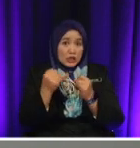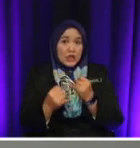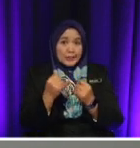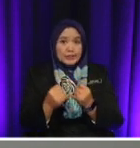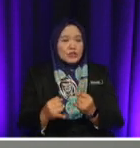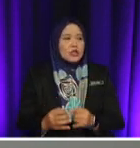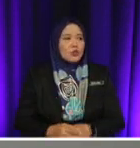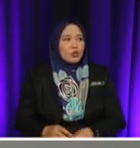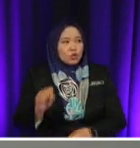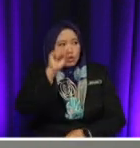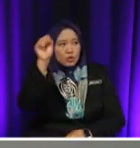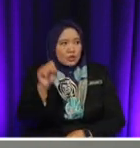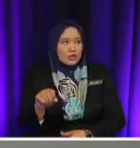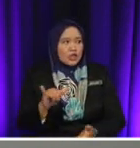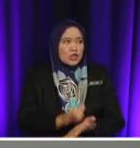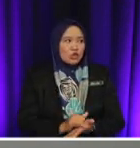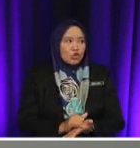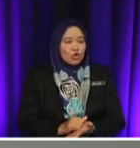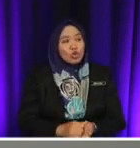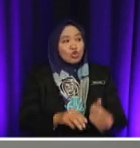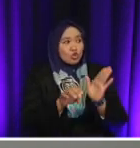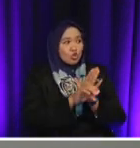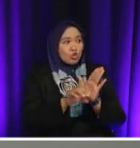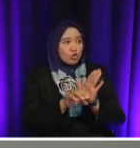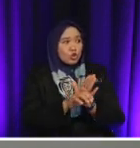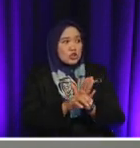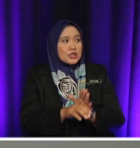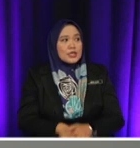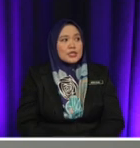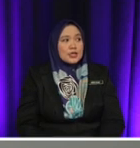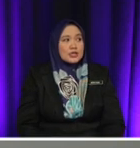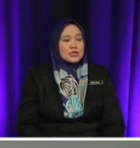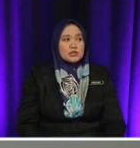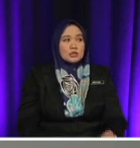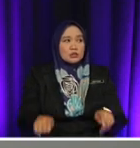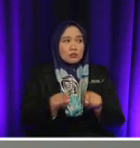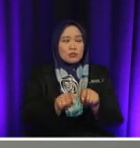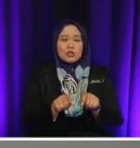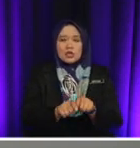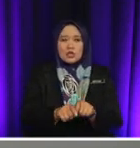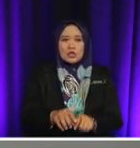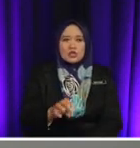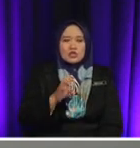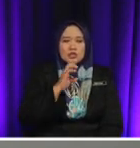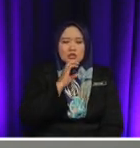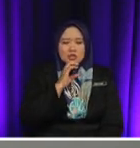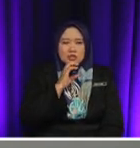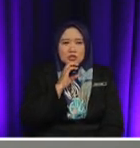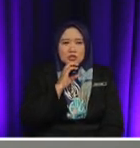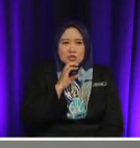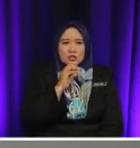panggil dia sebagai a bahagian-bahagian mana yang sesuai Contohnya seperti bahan cecair logam